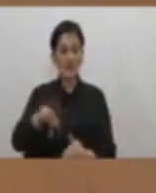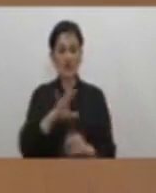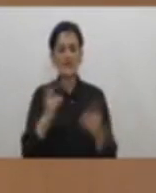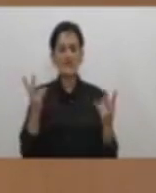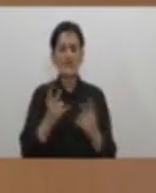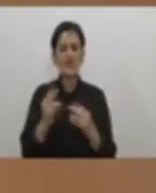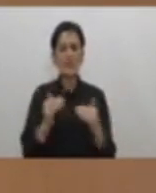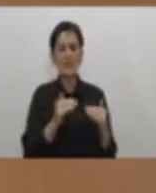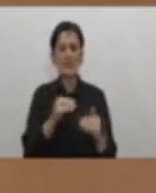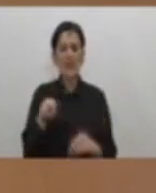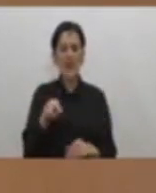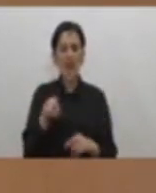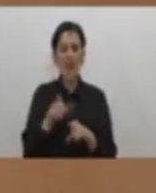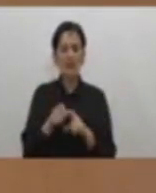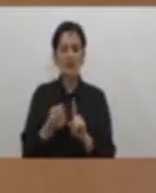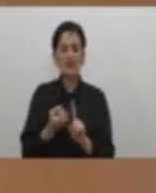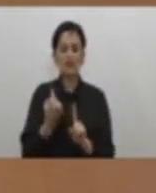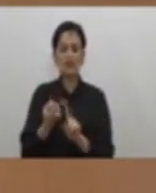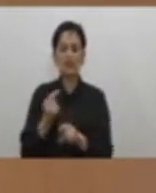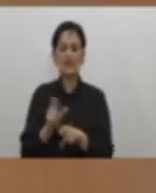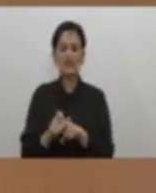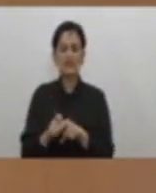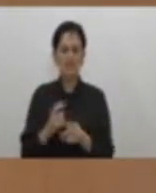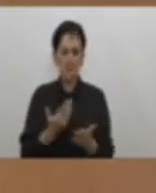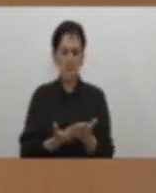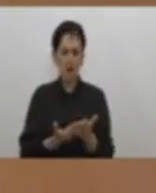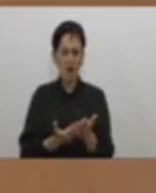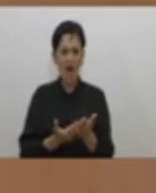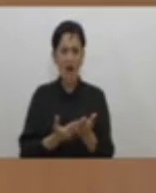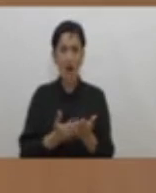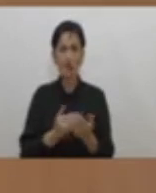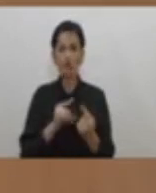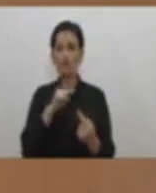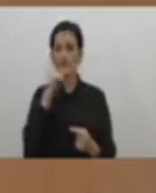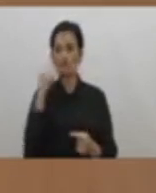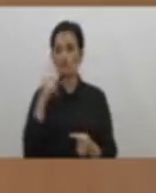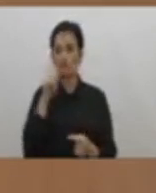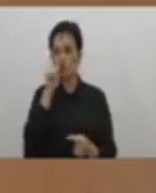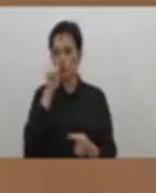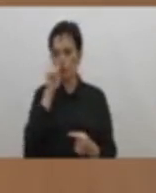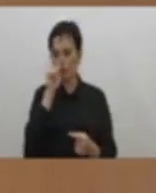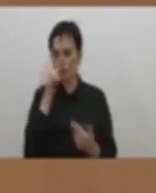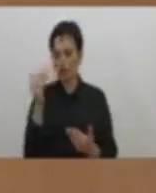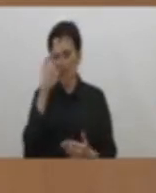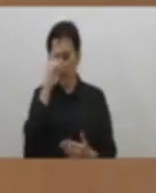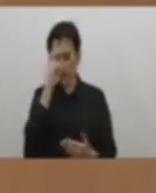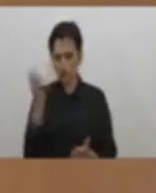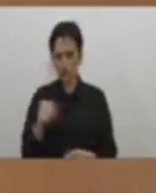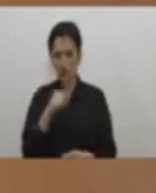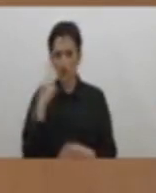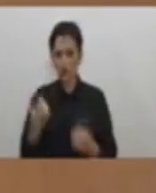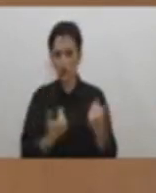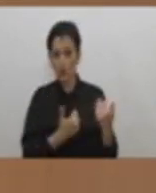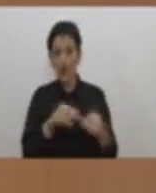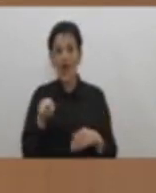მინიმუმ ლექსიკონიდან ამოიღოთ ესეთი სიტყვები როგორიც არის მაგალითად პრორუსული ხელისუფლება პუტინისტური ხელისუფლება ლექსიკონიდან